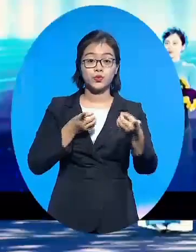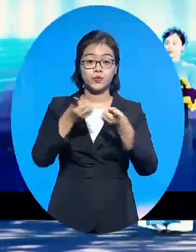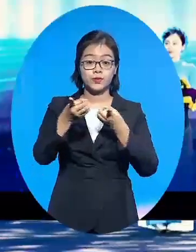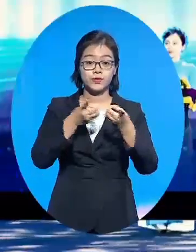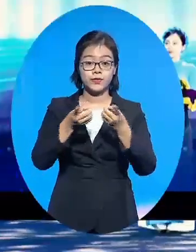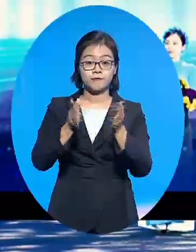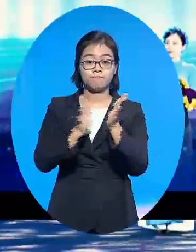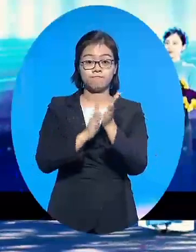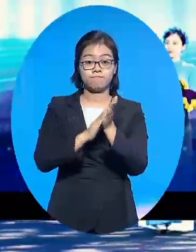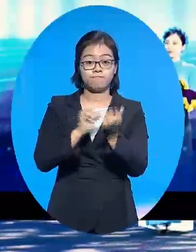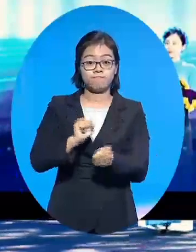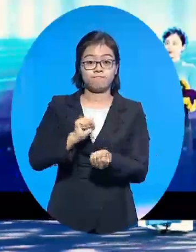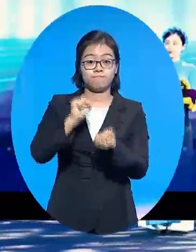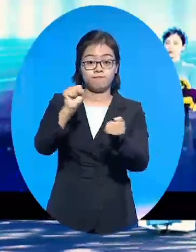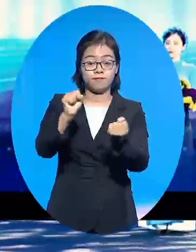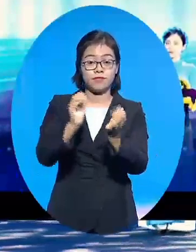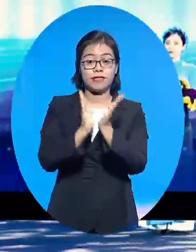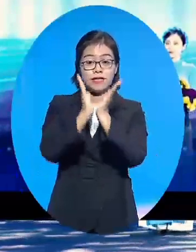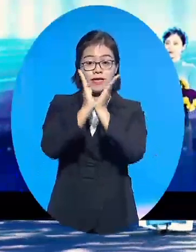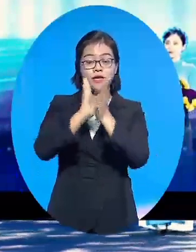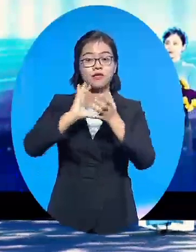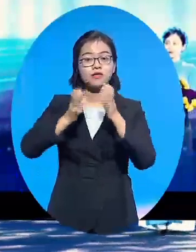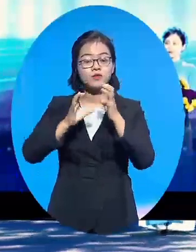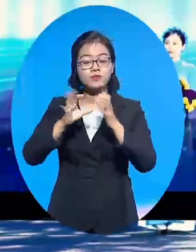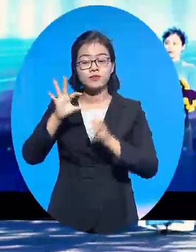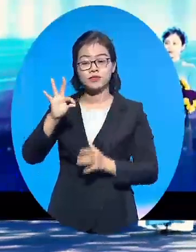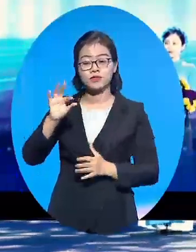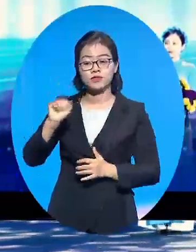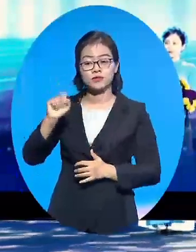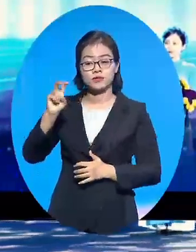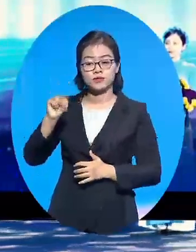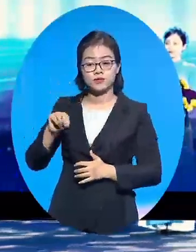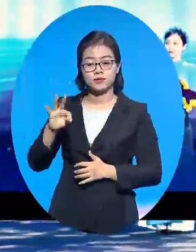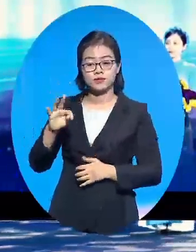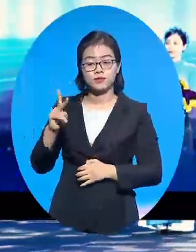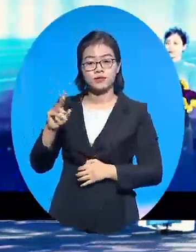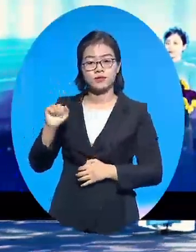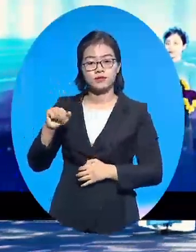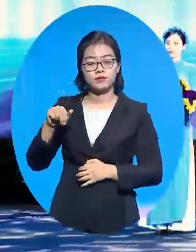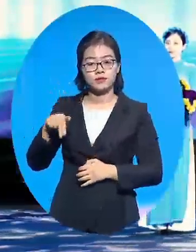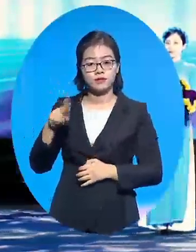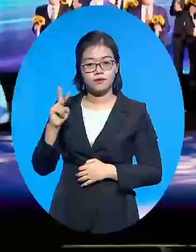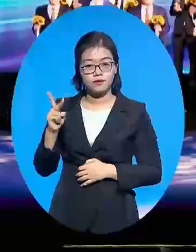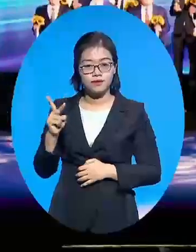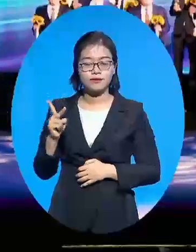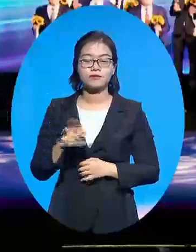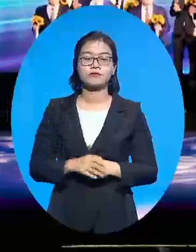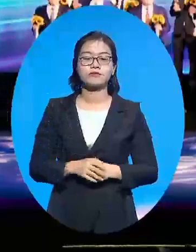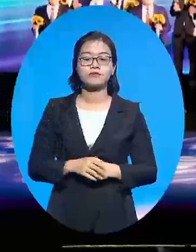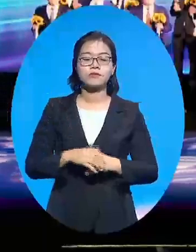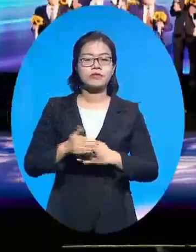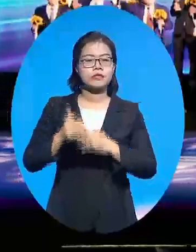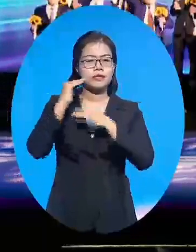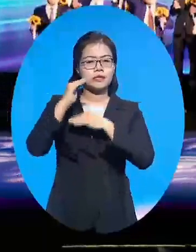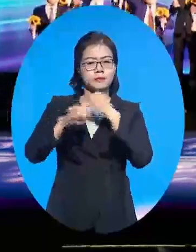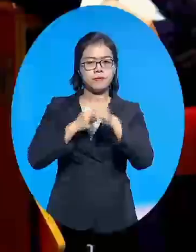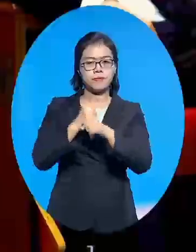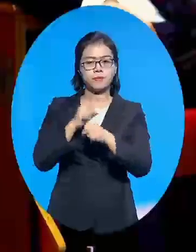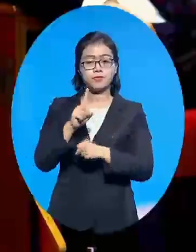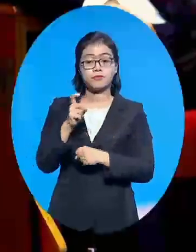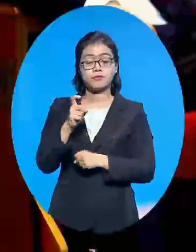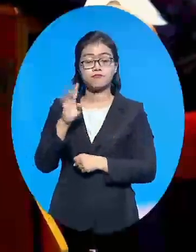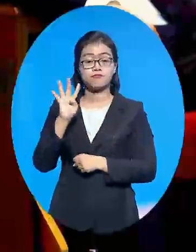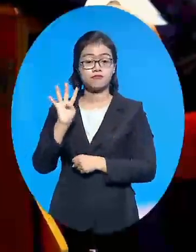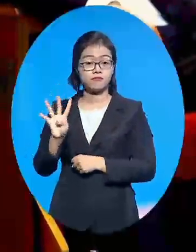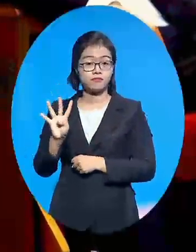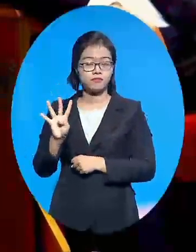công ty cổ phần thương mại cơ khí Tân Thanh tự hào có sản phẩm đạt thương hiệu quốc gia Việt Nam thành lập từ năm 1994 Đây